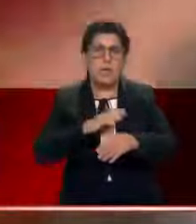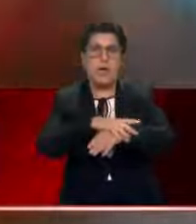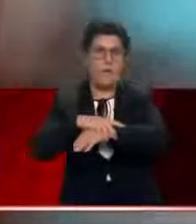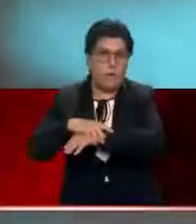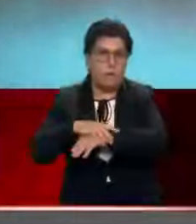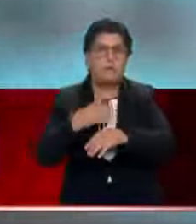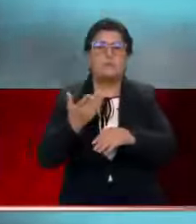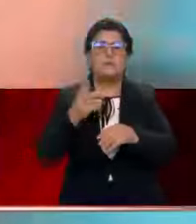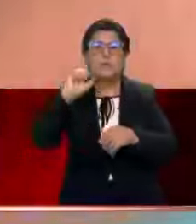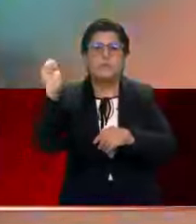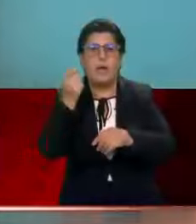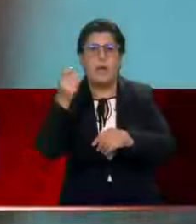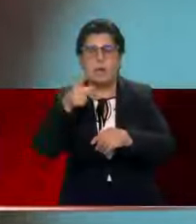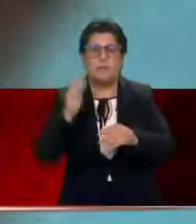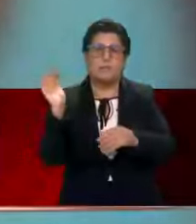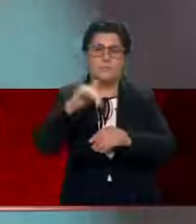edildi.